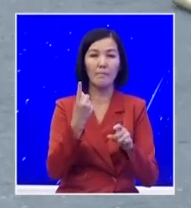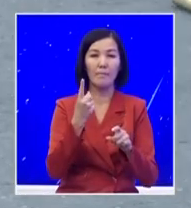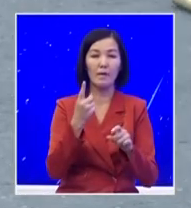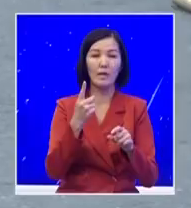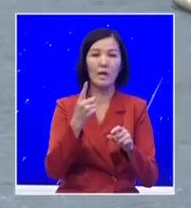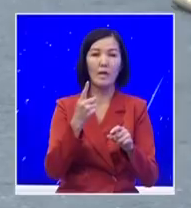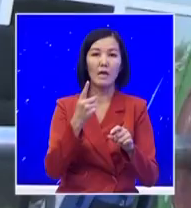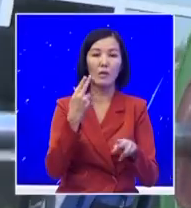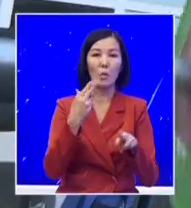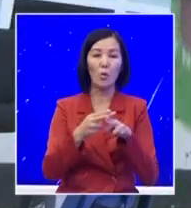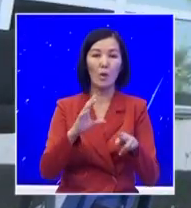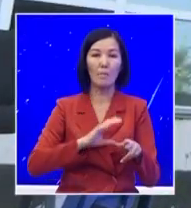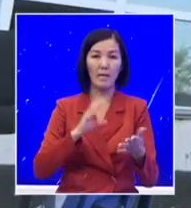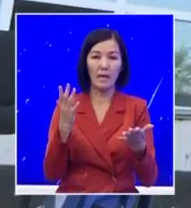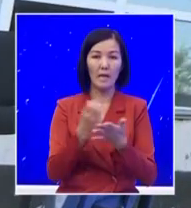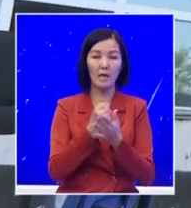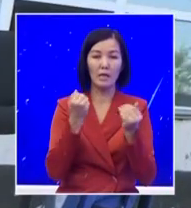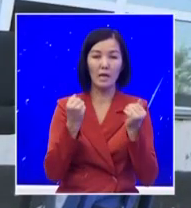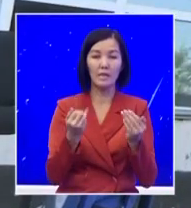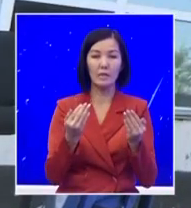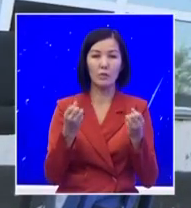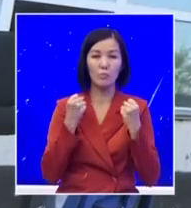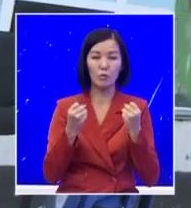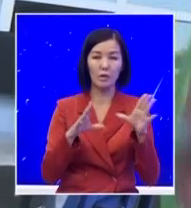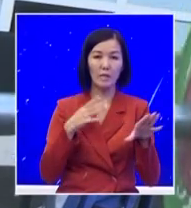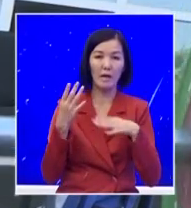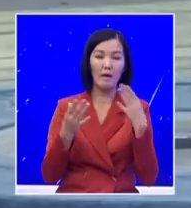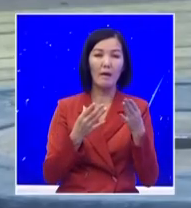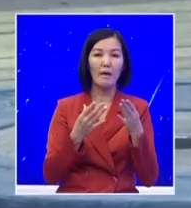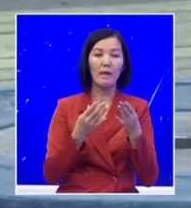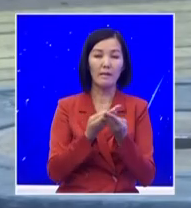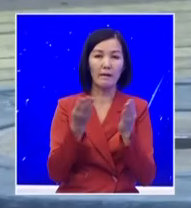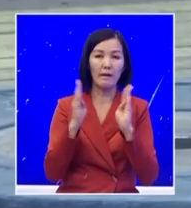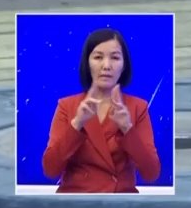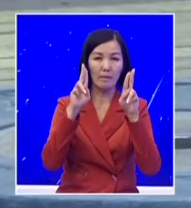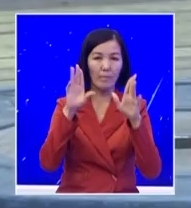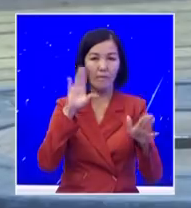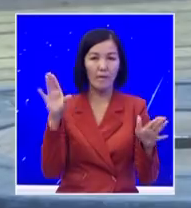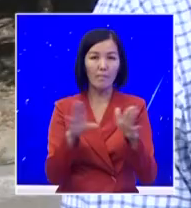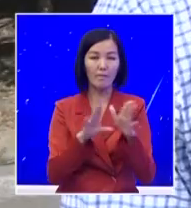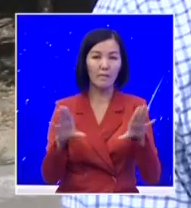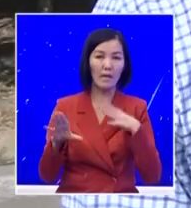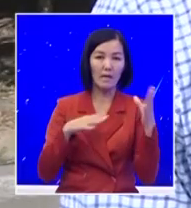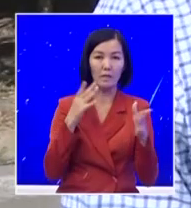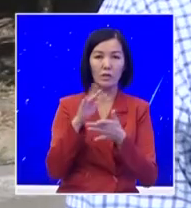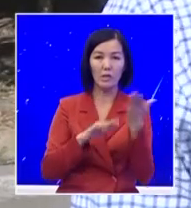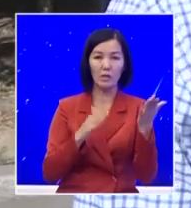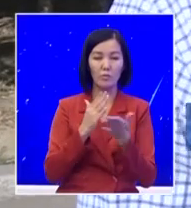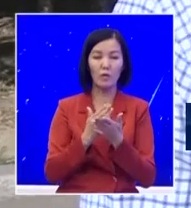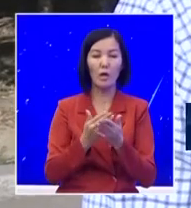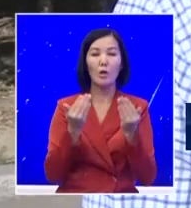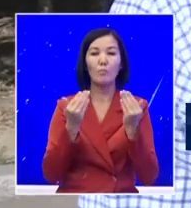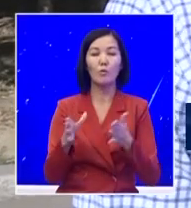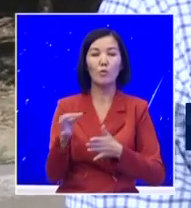абыройын асқақтатты. Спортшылар қазірде бабында. Жерлестеріміз карантин ережелерін сақтап, дайындық жүргізіп жатыр. Бүгін облыстық